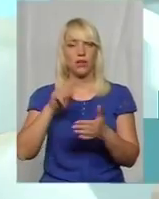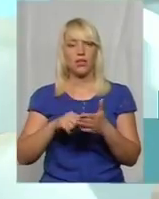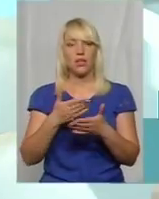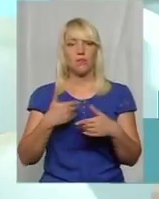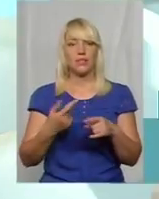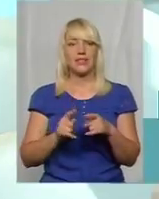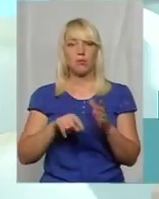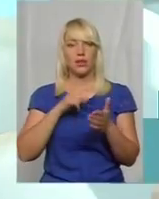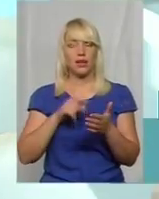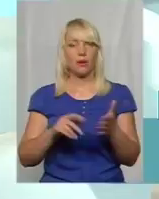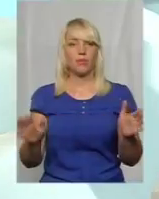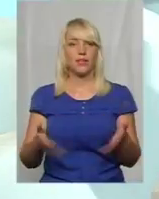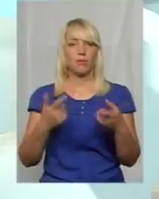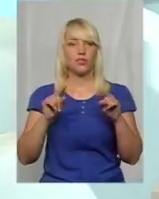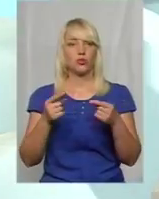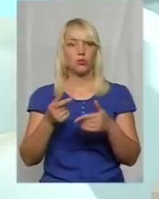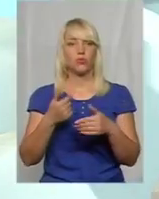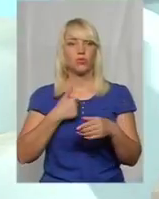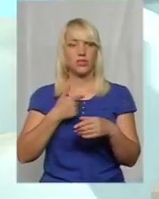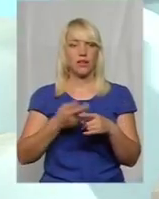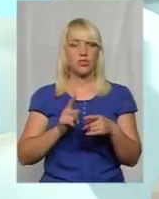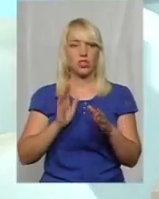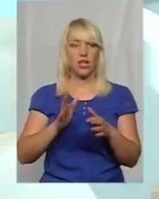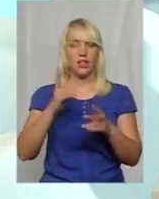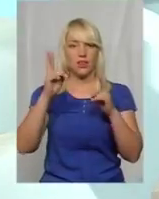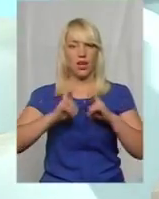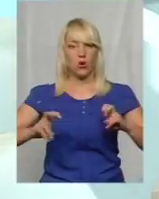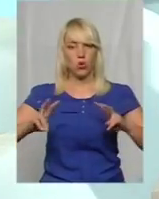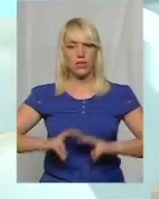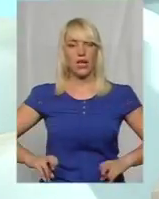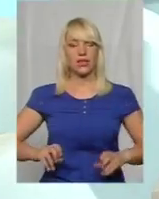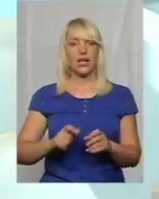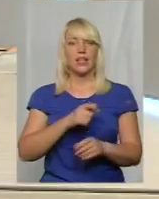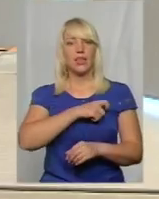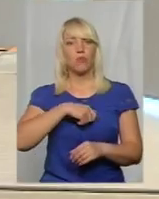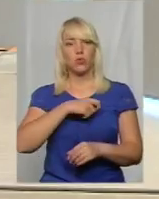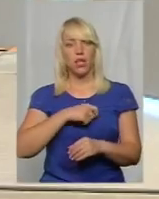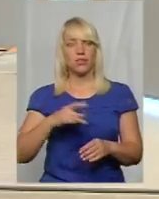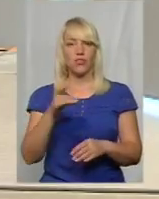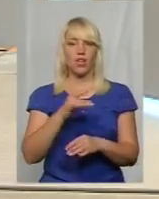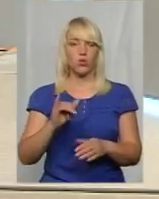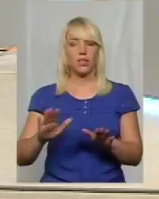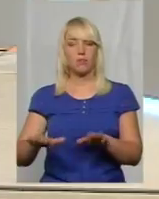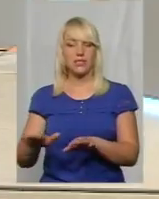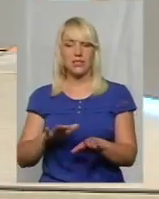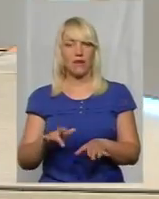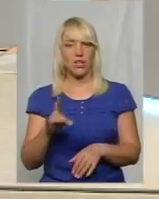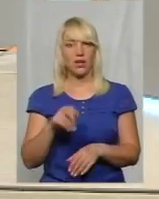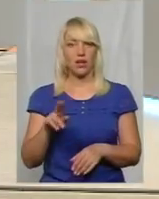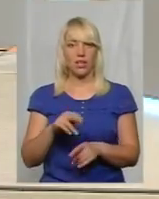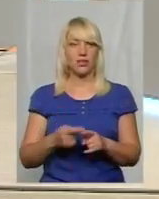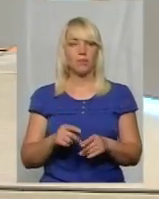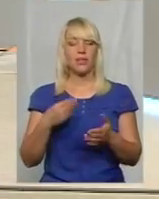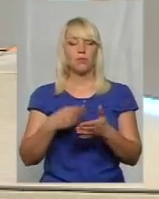піднімали. Тому, я ж кажу, це вже далі на розгляд депутатів районних і місцевих рад. Але ви відчуваєте, що бюджети